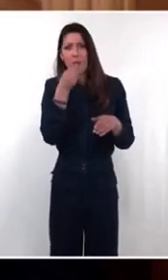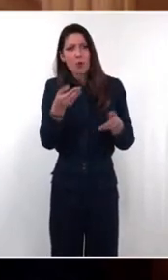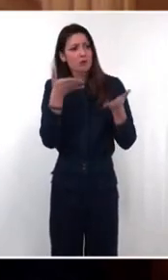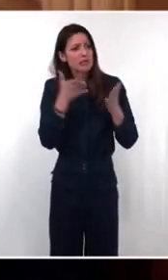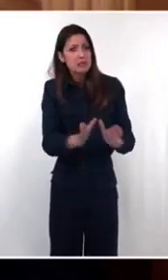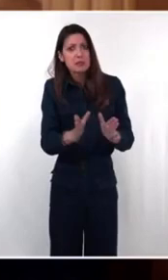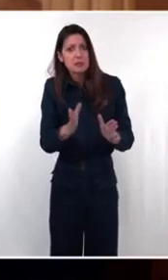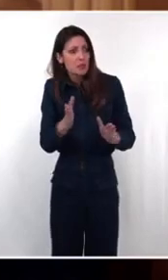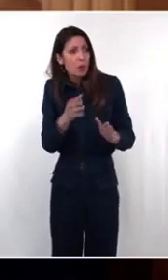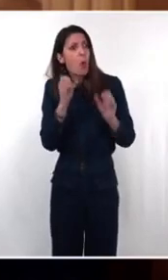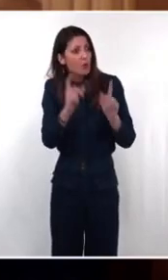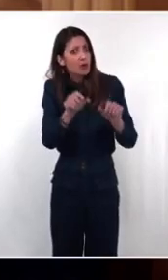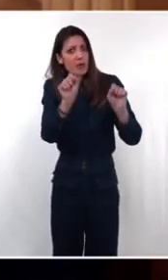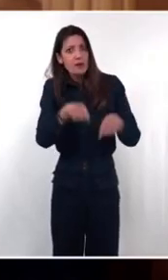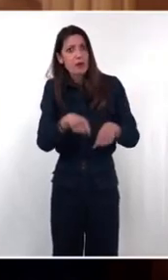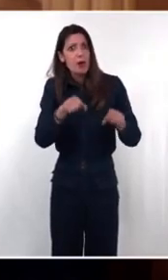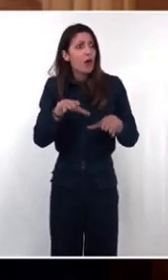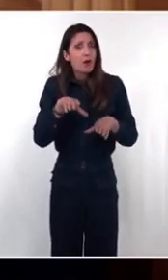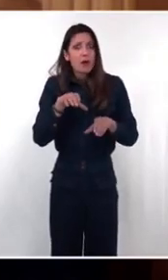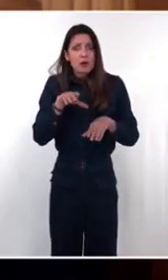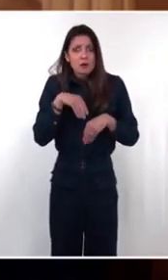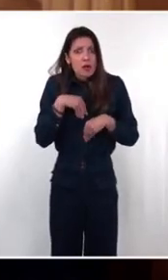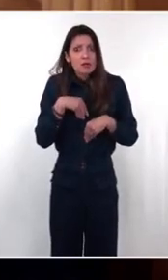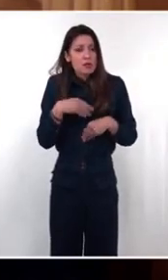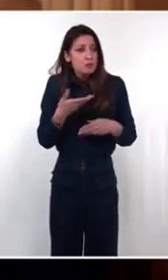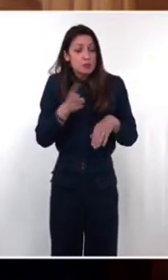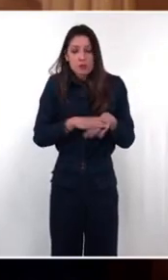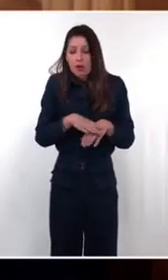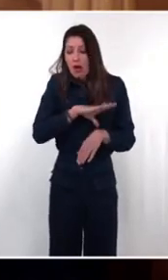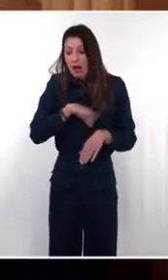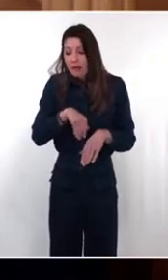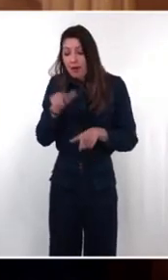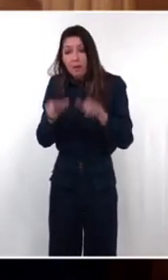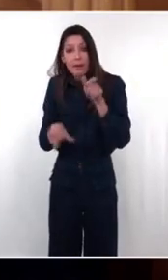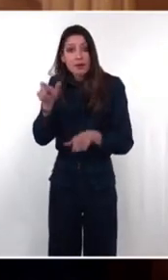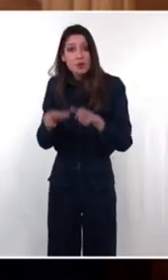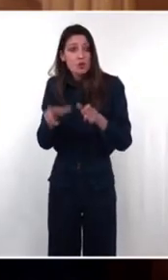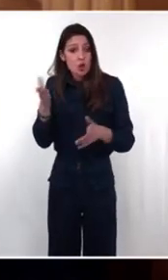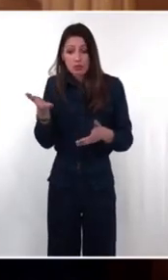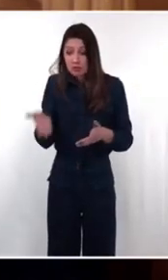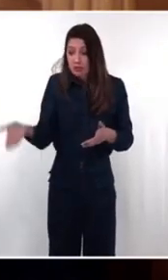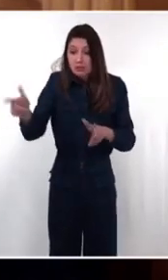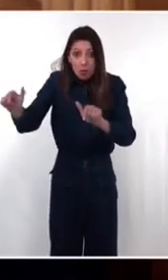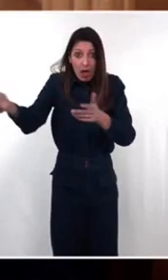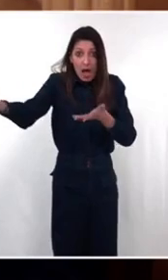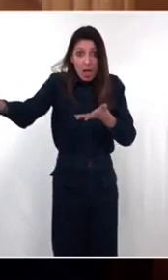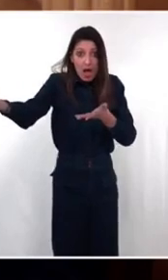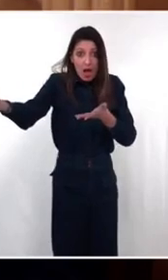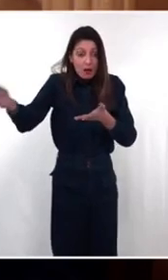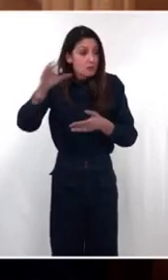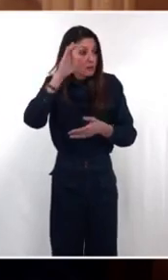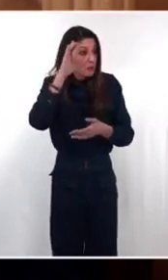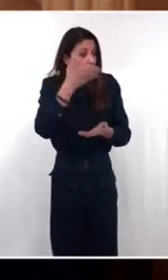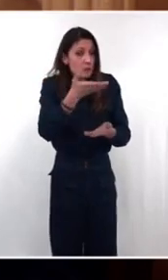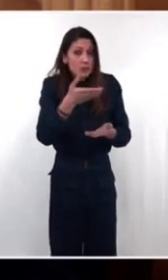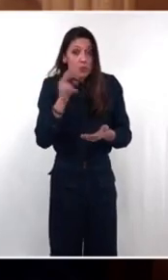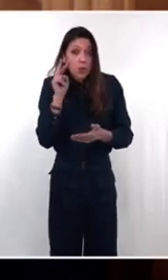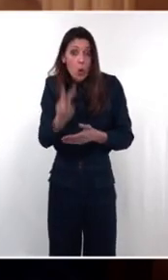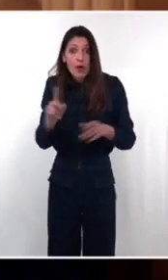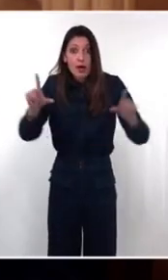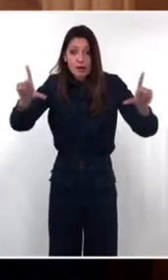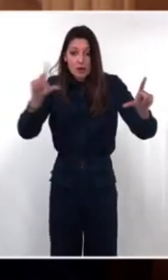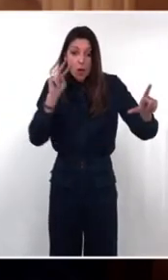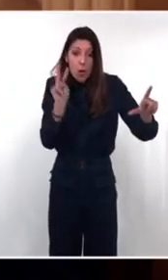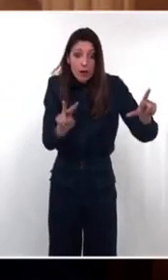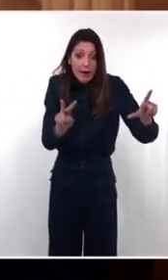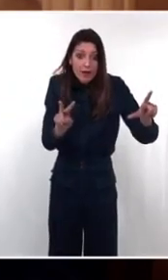l'encontre de ça. Mais à la fin des fins, ce que regardent les gens, ce qu'écoutent les gens qui sont là, et ceux qui sont devant leur écran, ils n'y comprennent